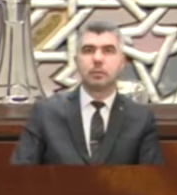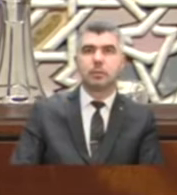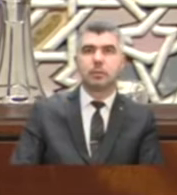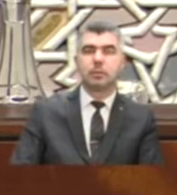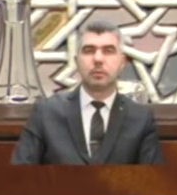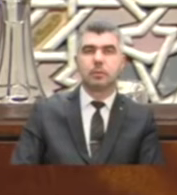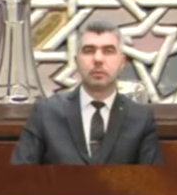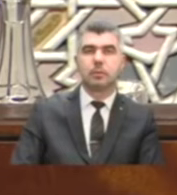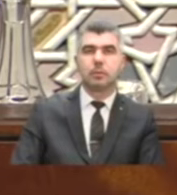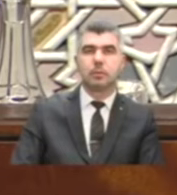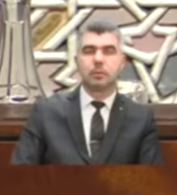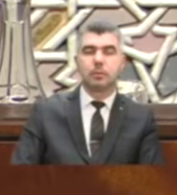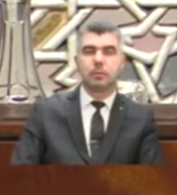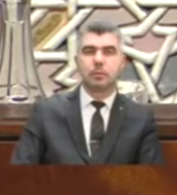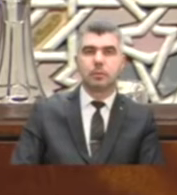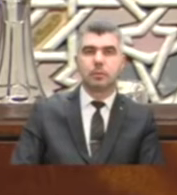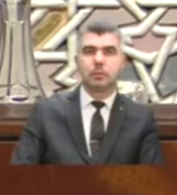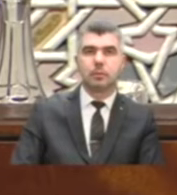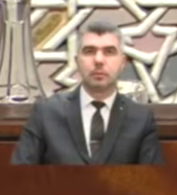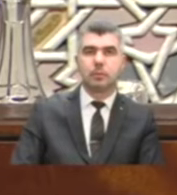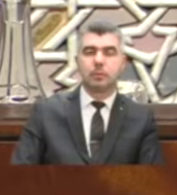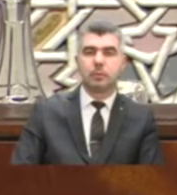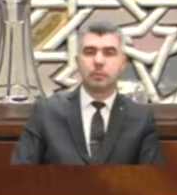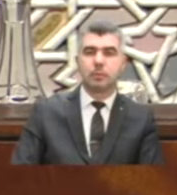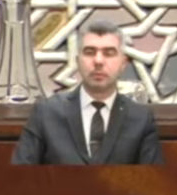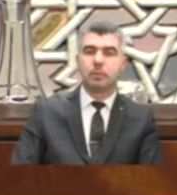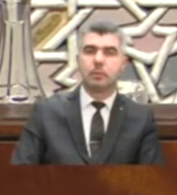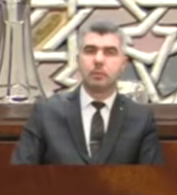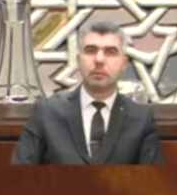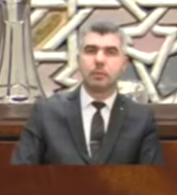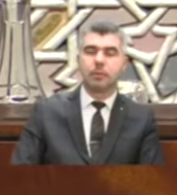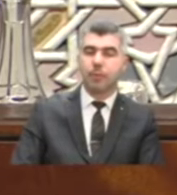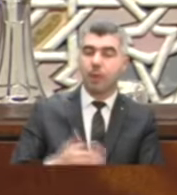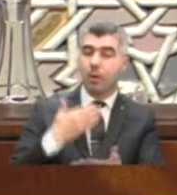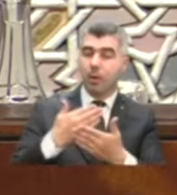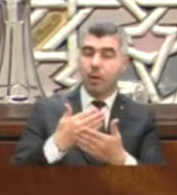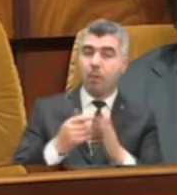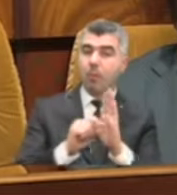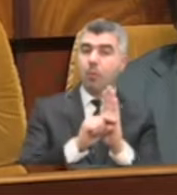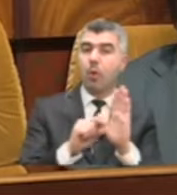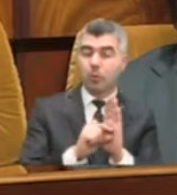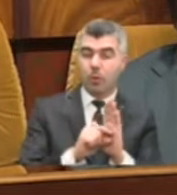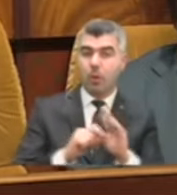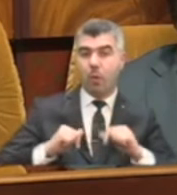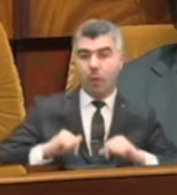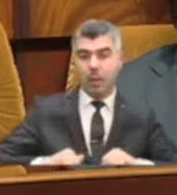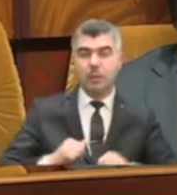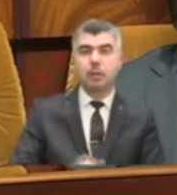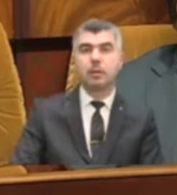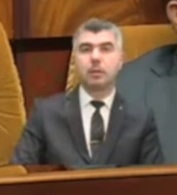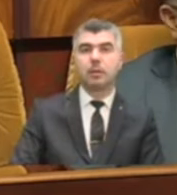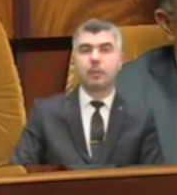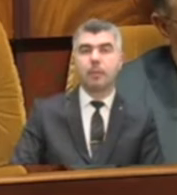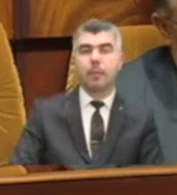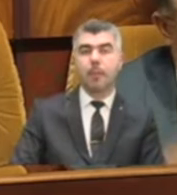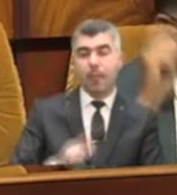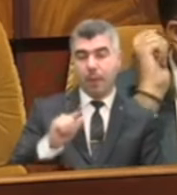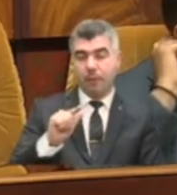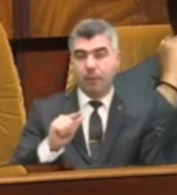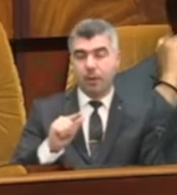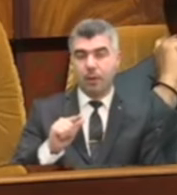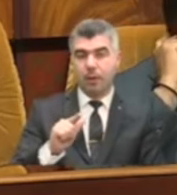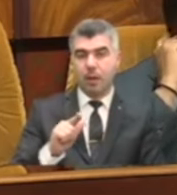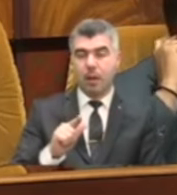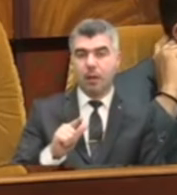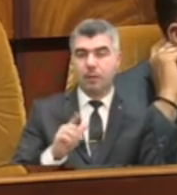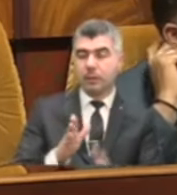الوقت للسيد الرئيس تعقيب. تفضل. شكرا. هذا الموضوع سيد الوزير هو عنده ارتباط